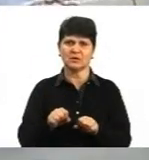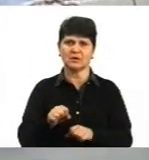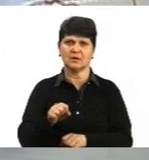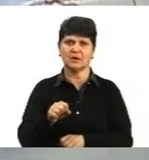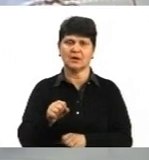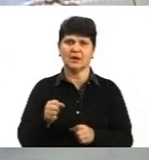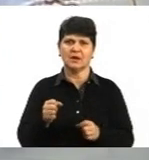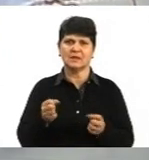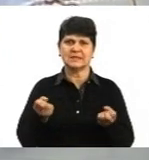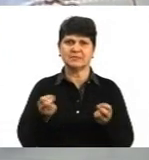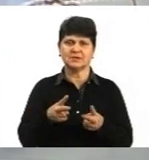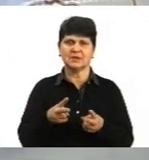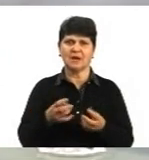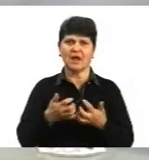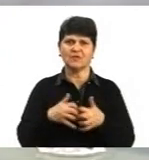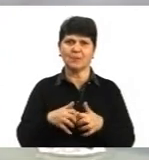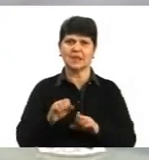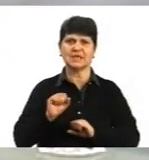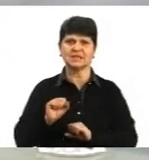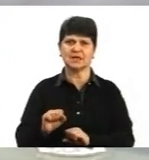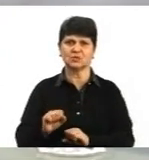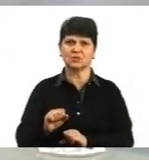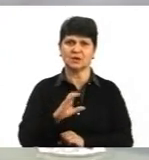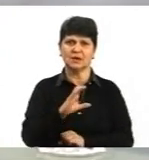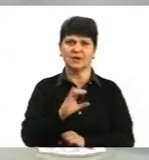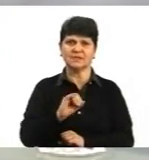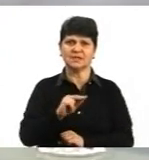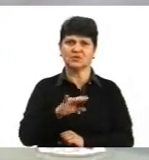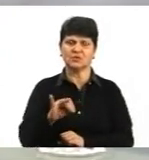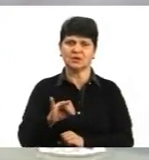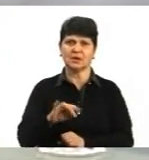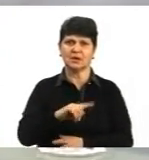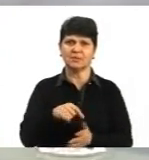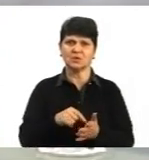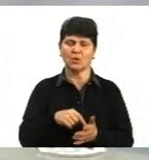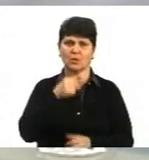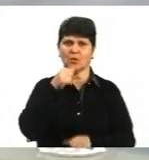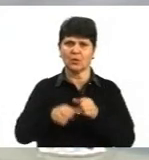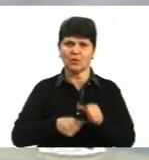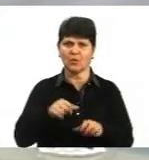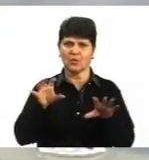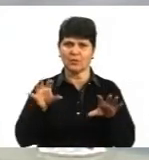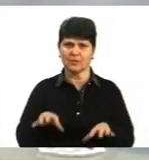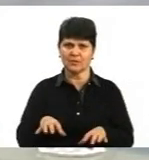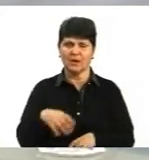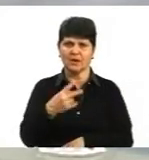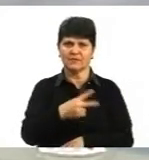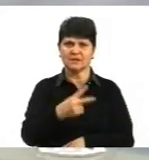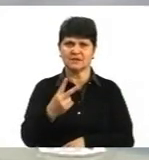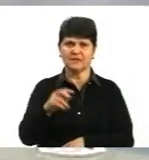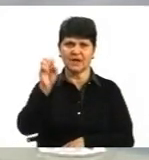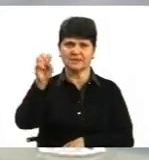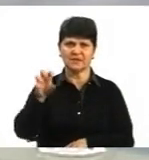спрацювання автомату захисту. У січні цього року міський голова Сергій Моргунов повідомив, що 22 світлофори у